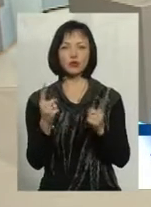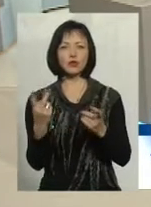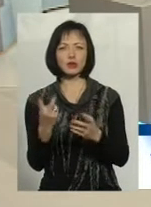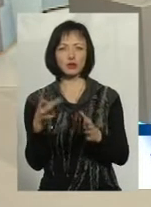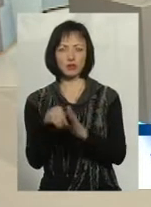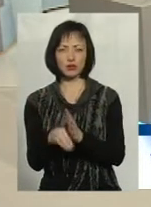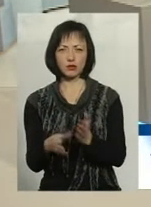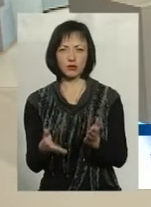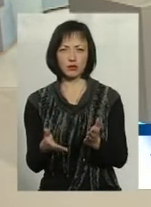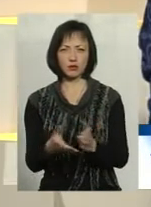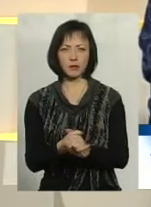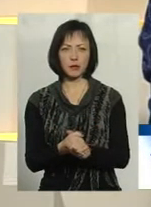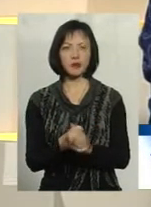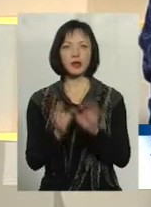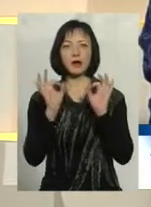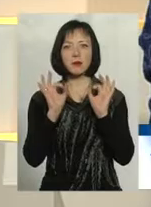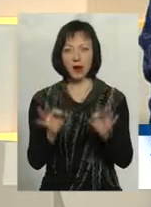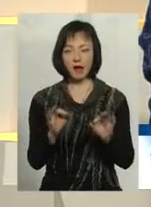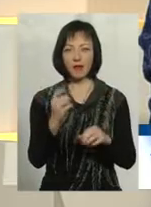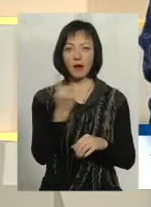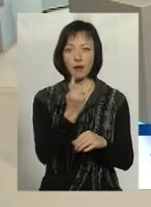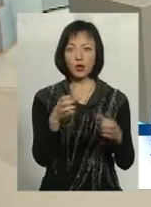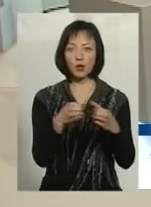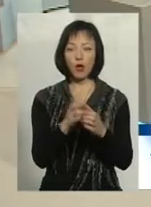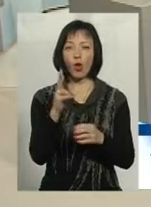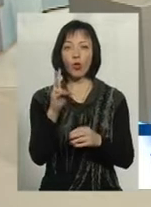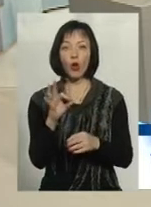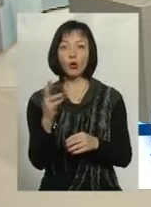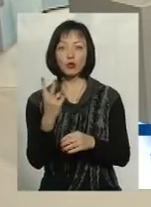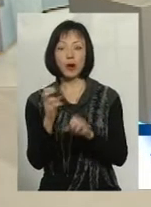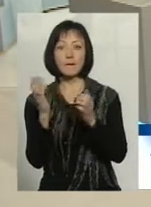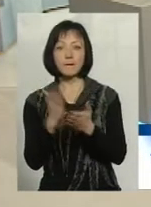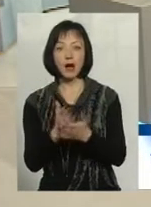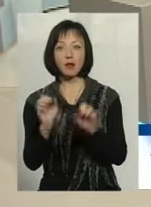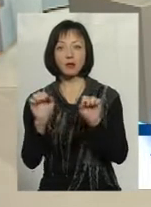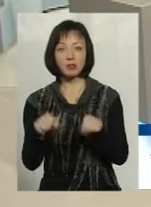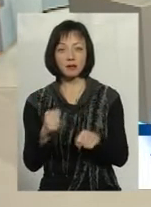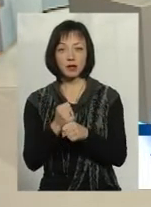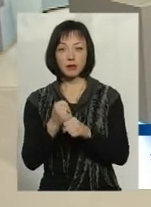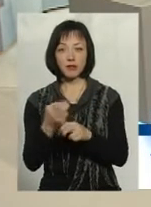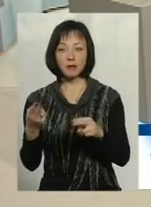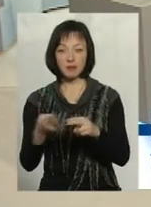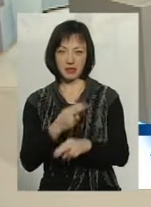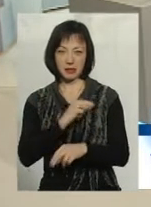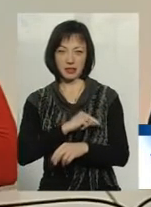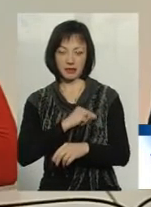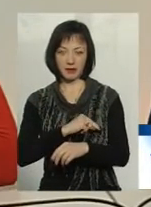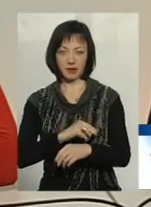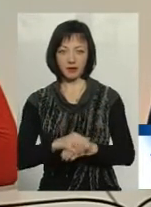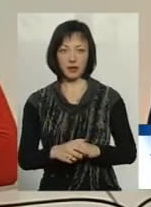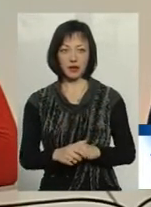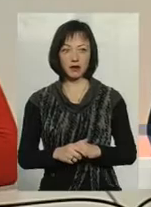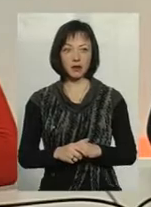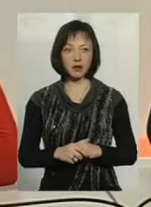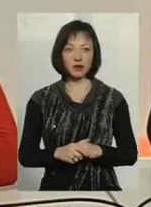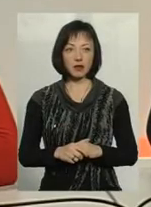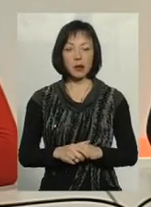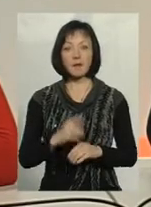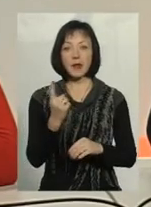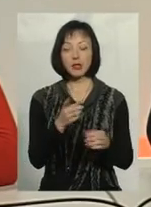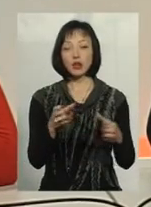як аналізується те все, що відбувається в регіоні. Тому що я впевнена, я завжди про це кажу на кожній передачі, де я є